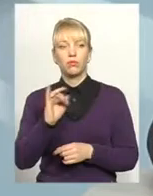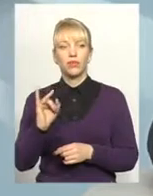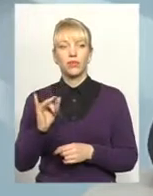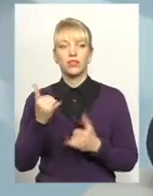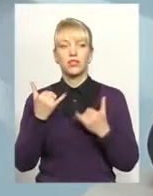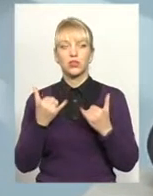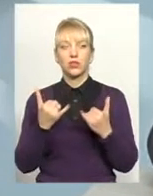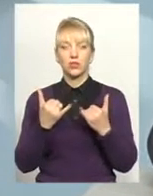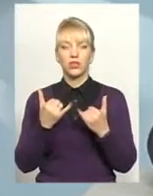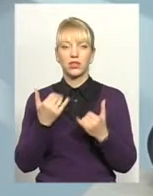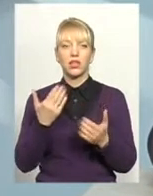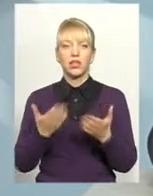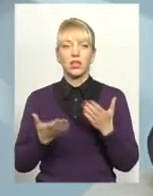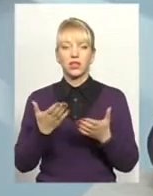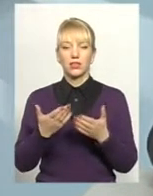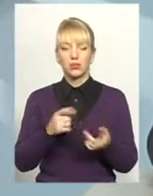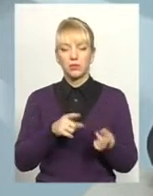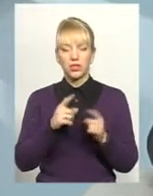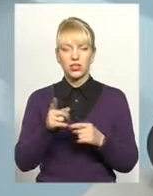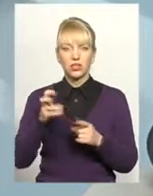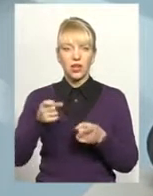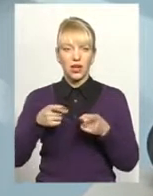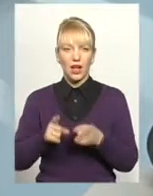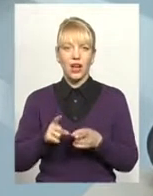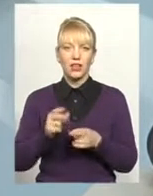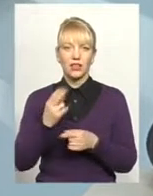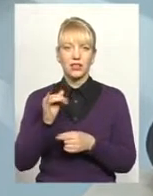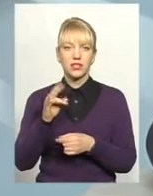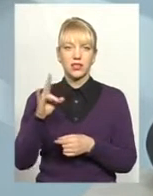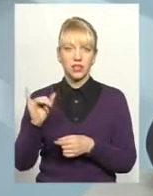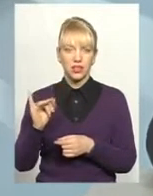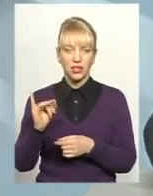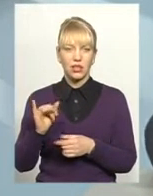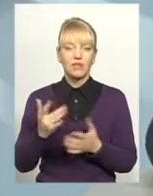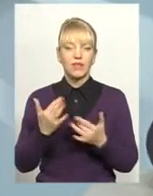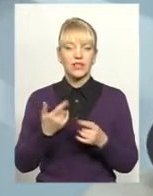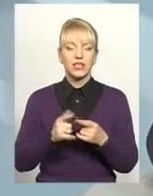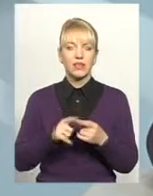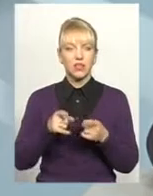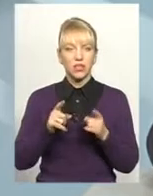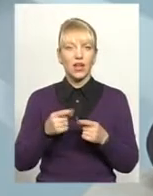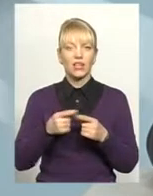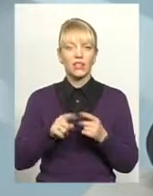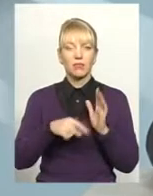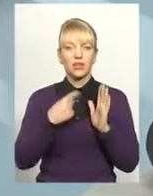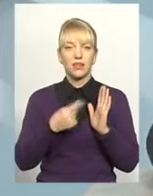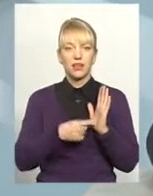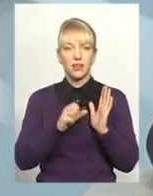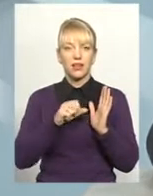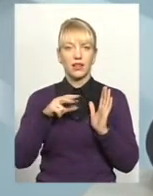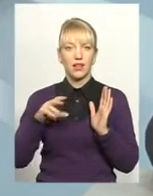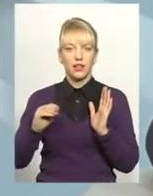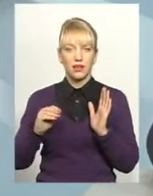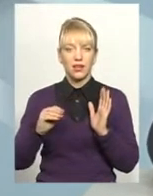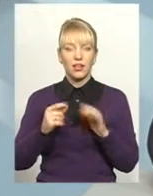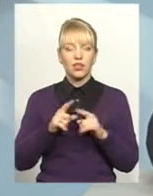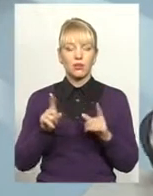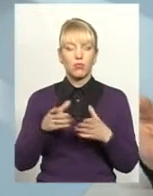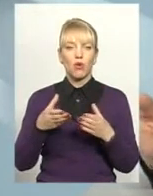сьогодні, раз прийшли вже на реальні ціни, то наскільки вони реальні, це теж питання, але